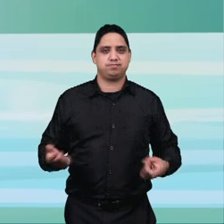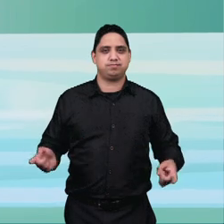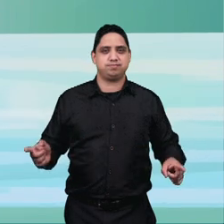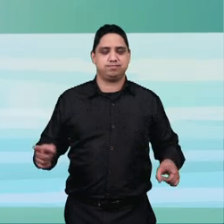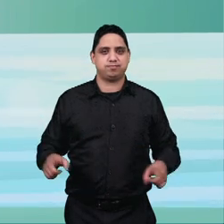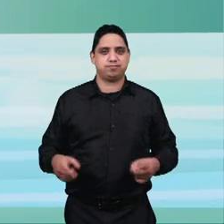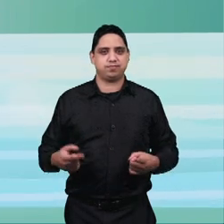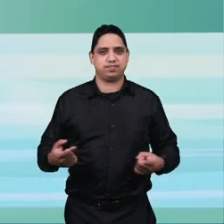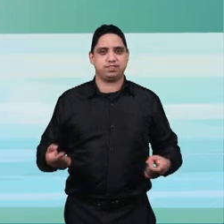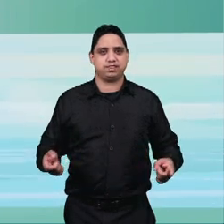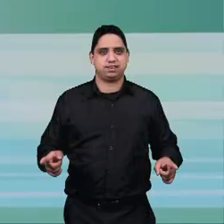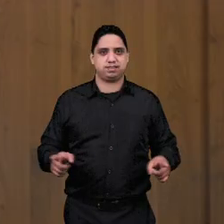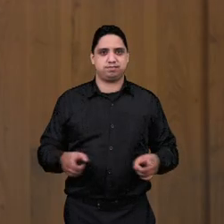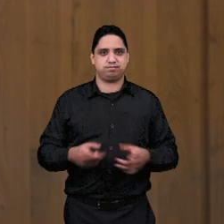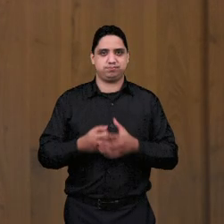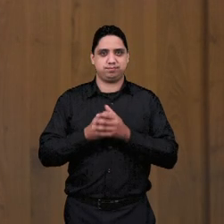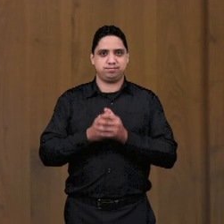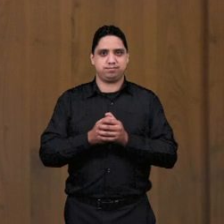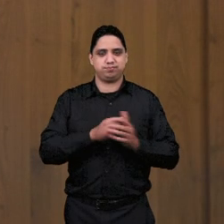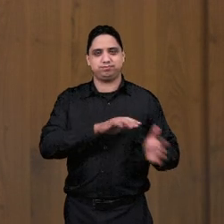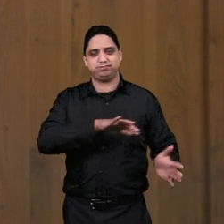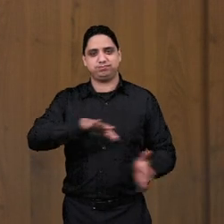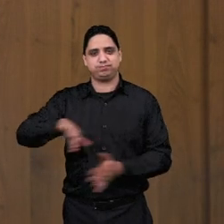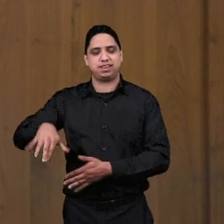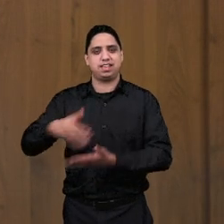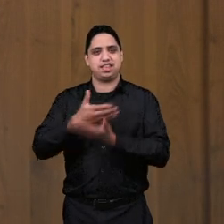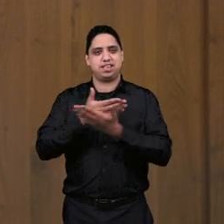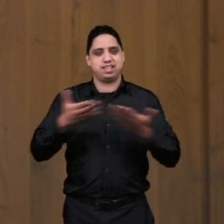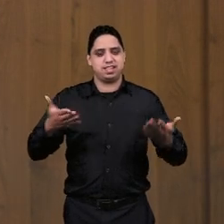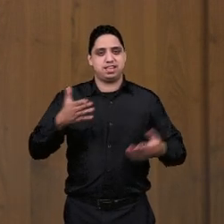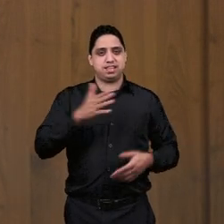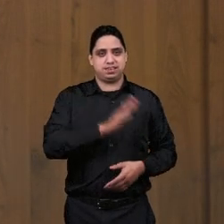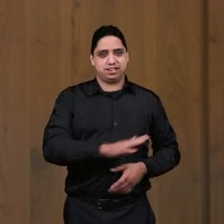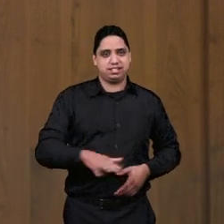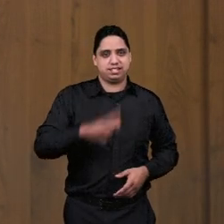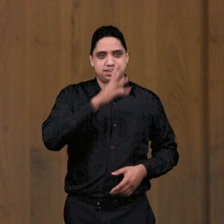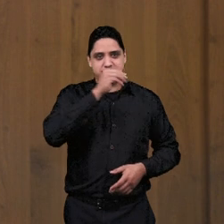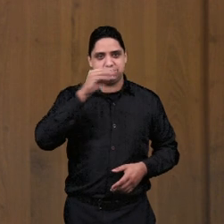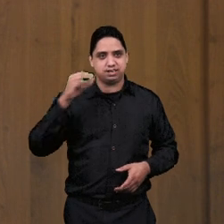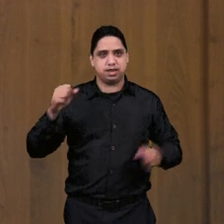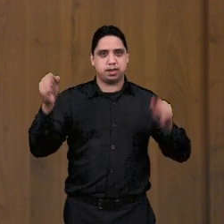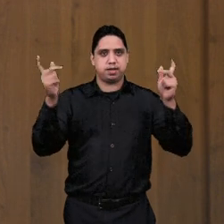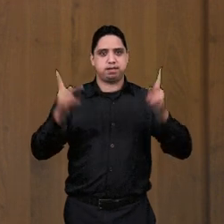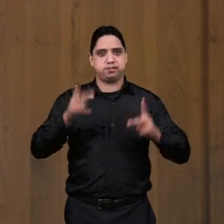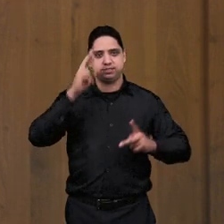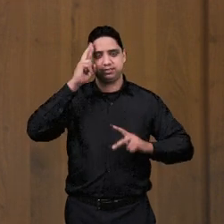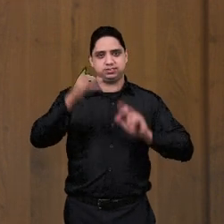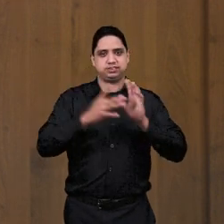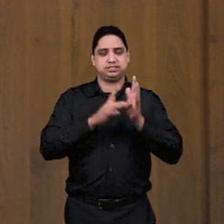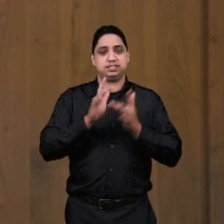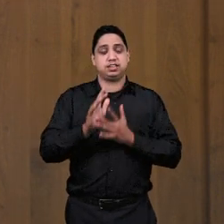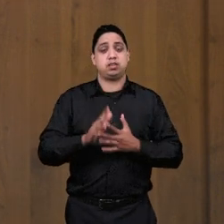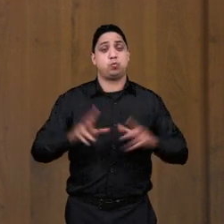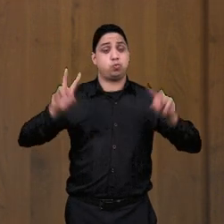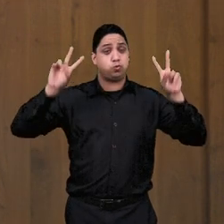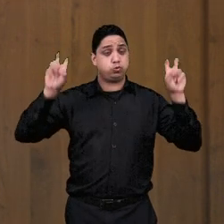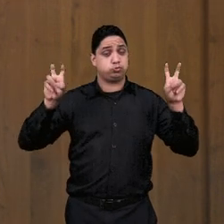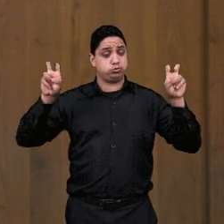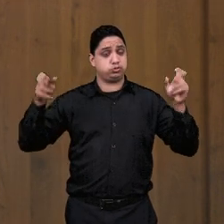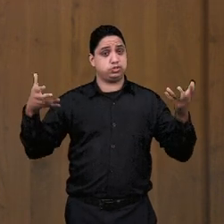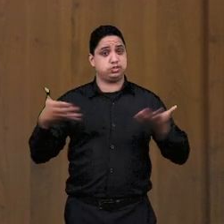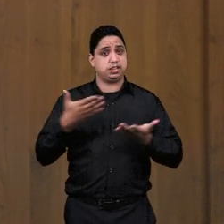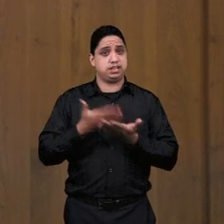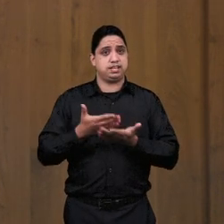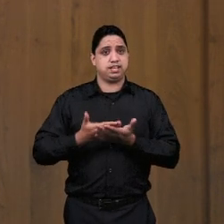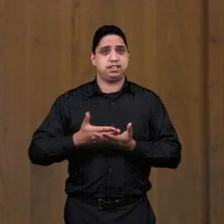Nous saluons les enfants, les adolescents dans la paix du Seigneur Jésus. Et la thématique de notre étude d'aujourd'hui, c'est le